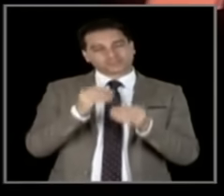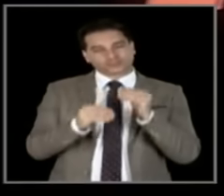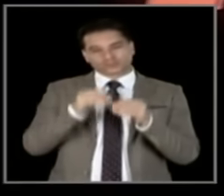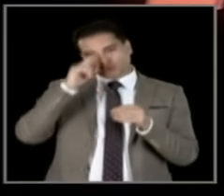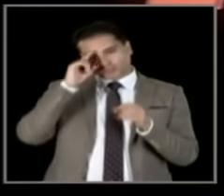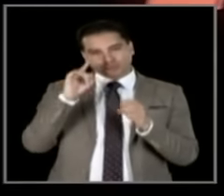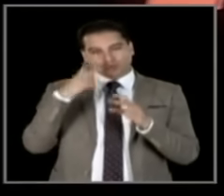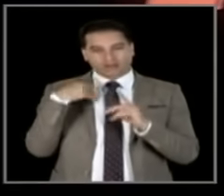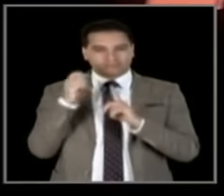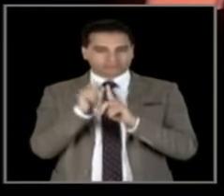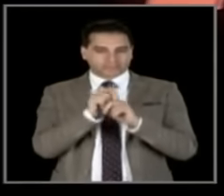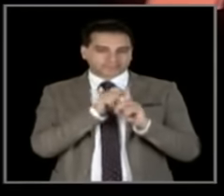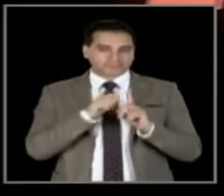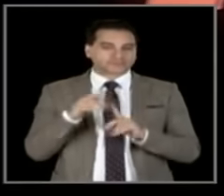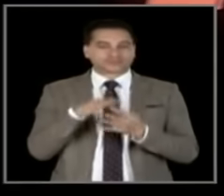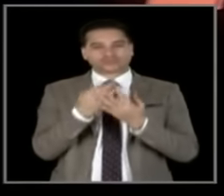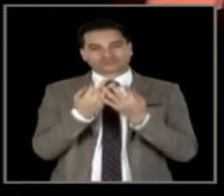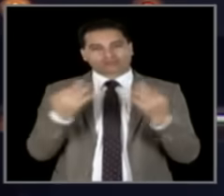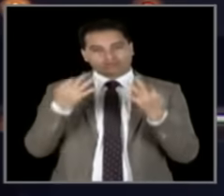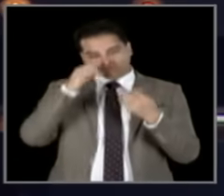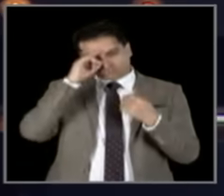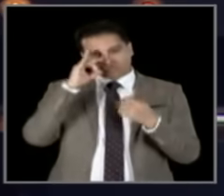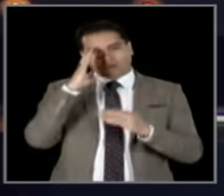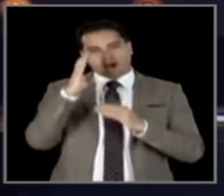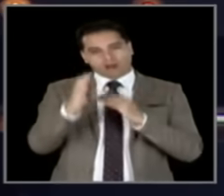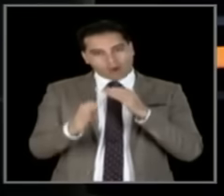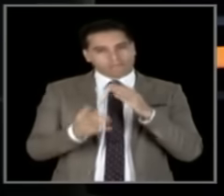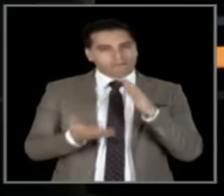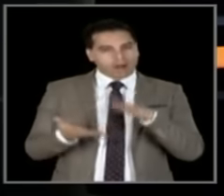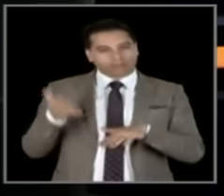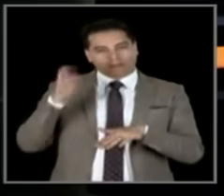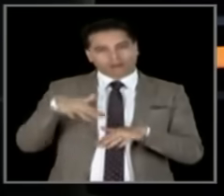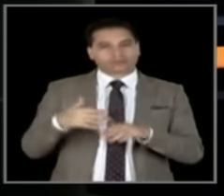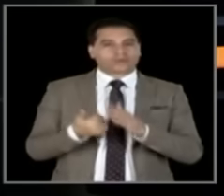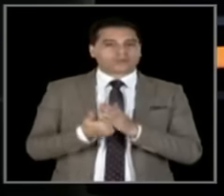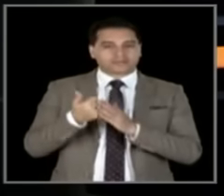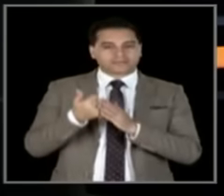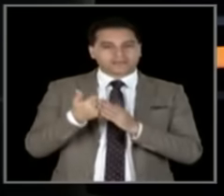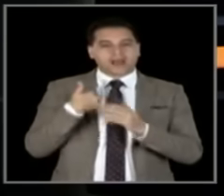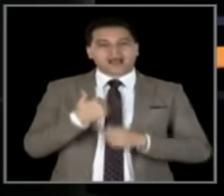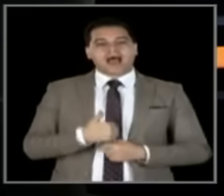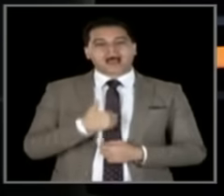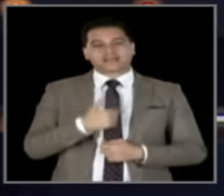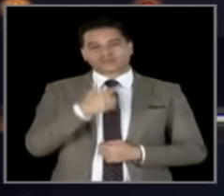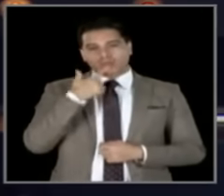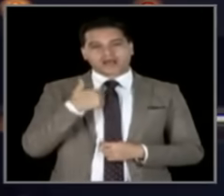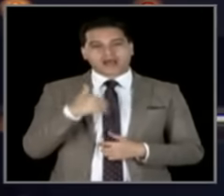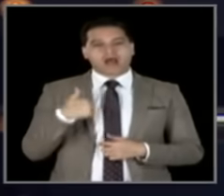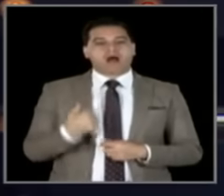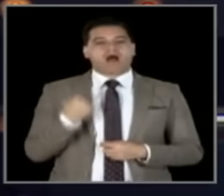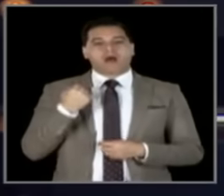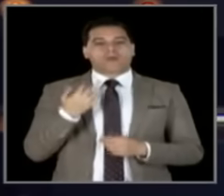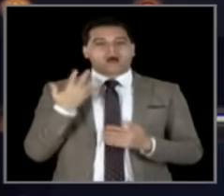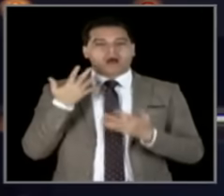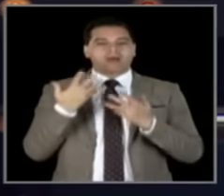بعض التعديلات باذن الله نعرف نجيب الجيم. يعني انا جالي احساس ان انتوا جايين احنا الوصيف، احنا اقوياء، اعلى سكور